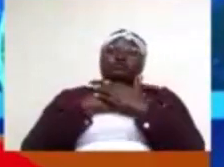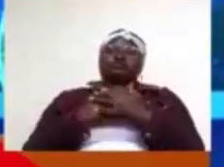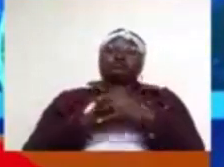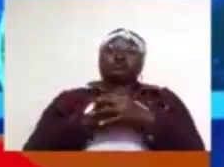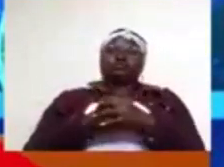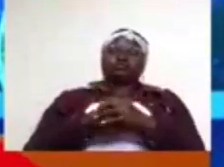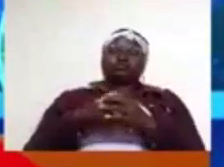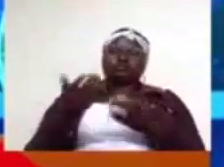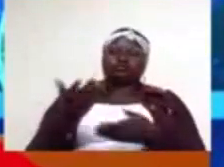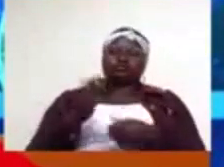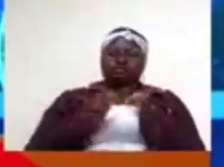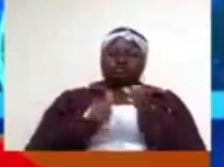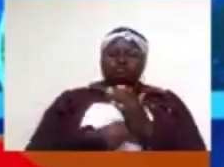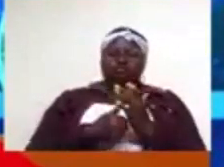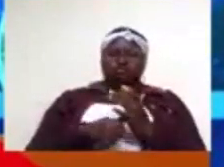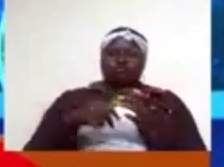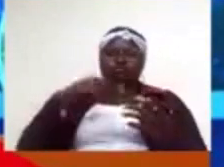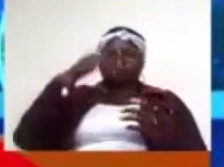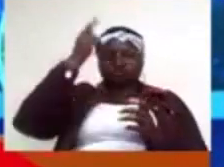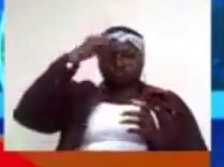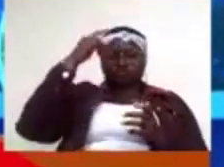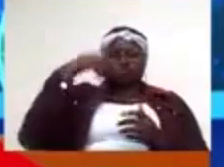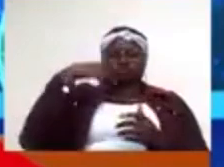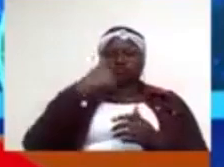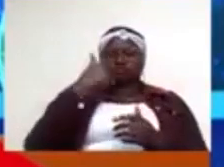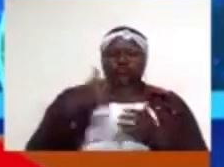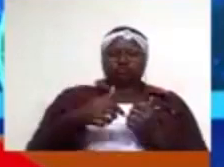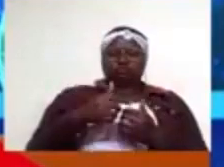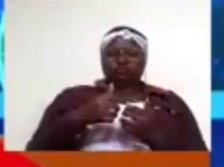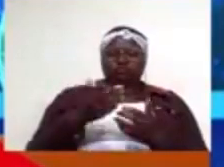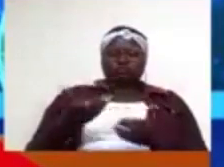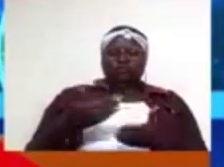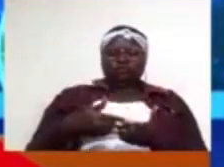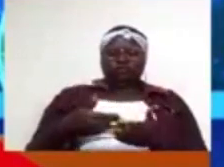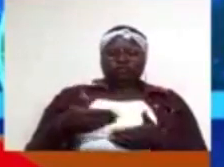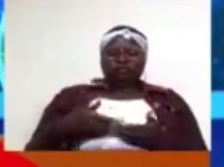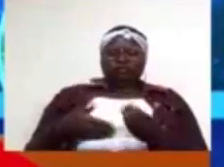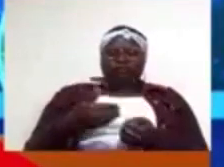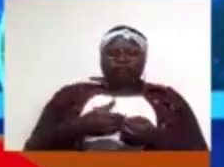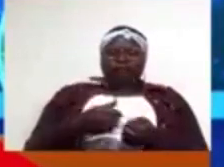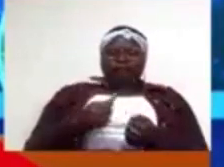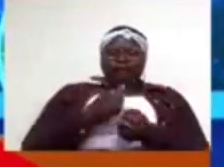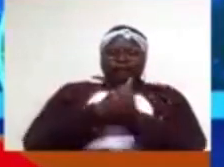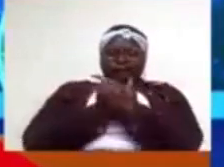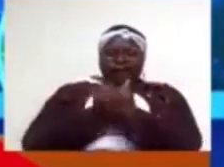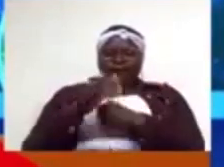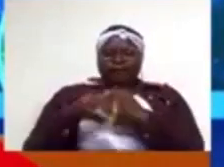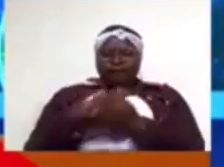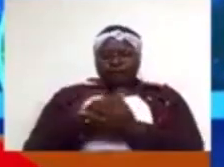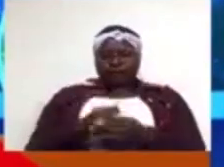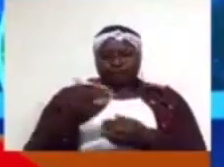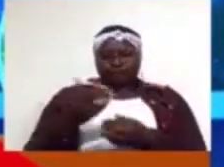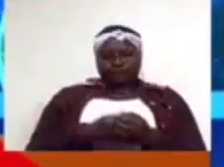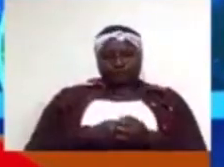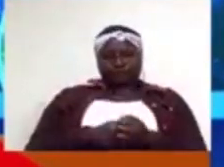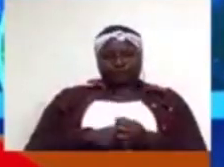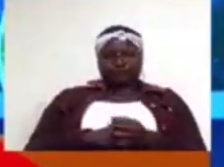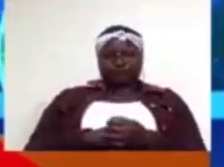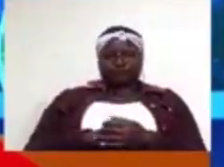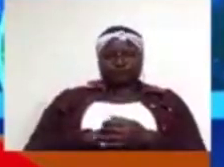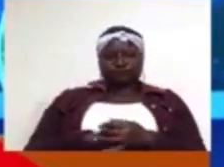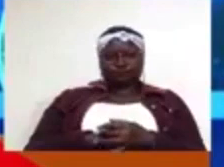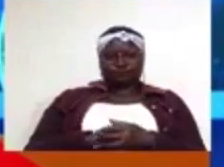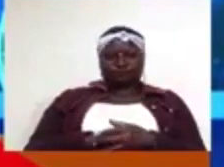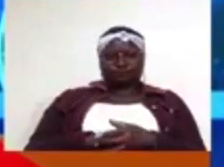kiragia maabitha a borithi aria mabatie gukorwo magituhe ugiteri na magituonia gacira karia tukugera ati